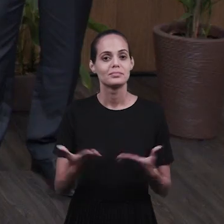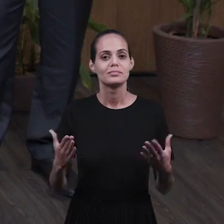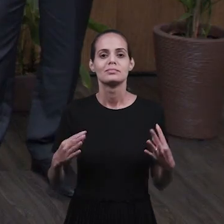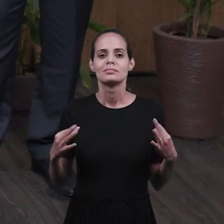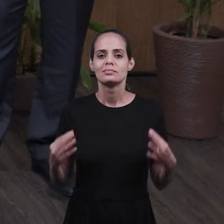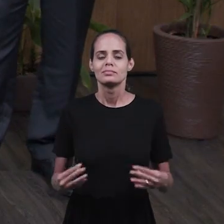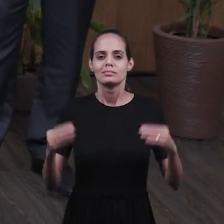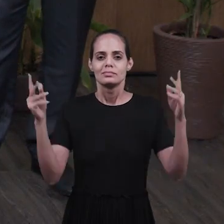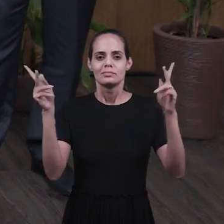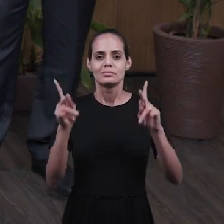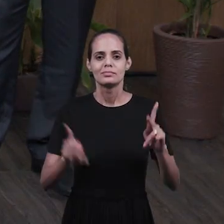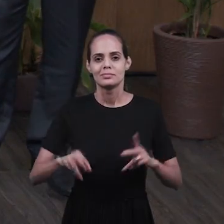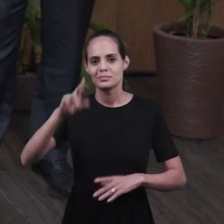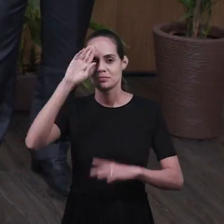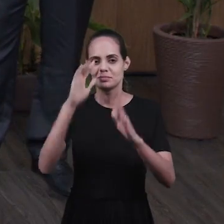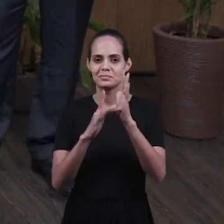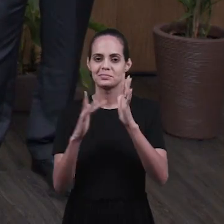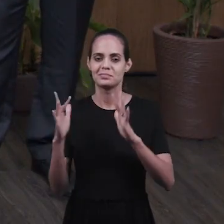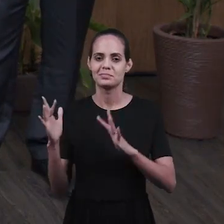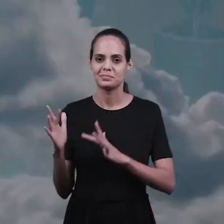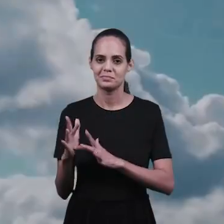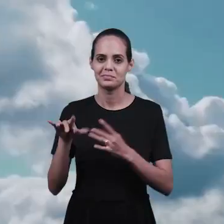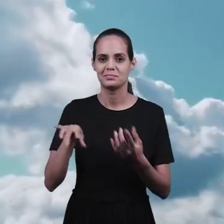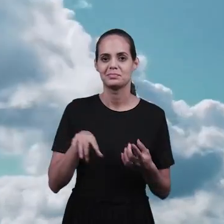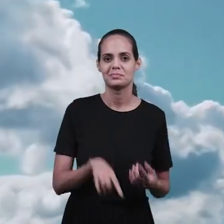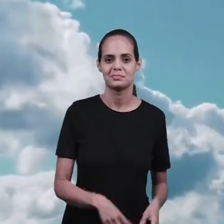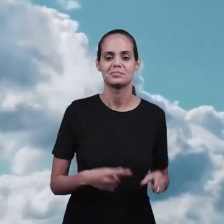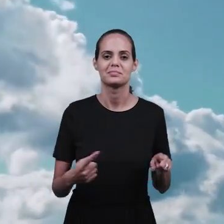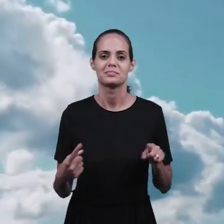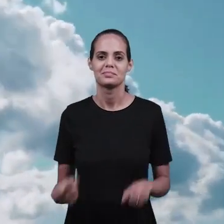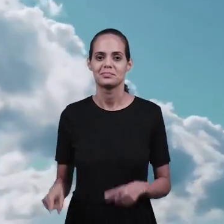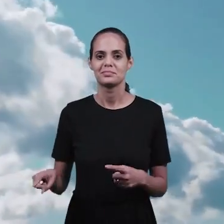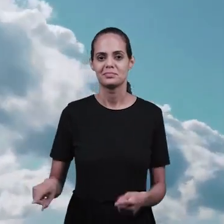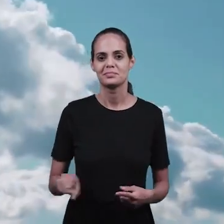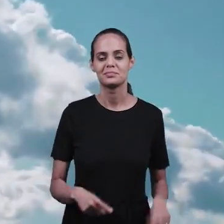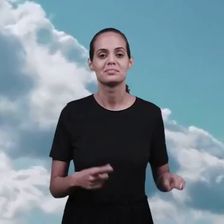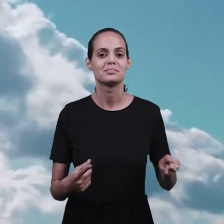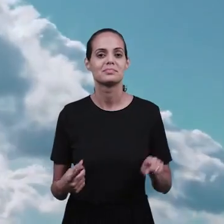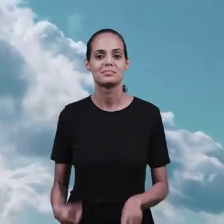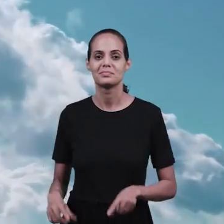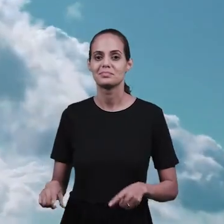paix du Seigneur Jésus, la paix du Seigneur.